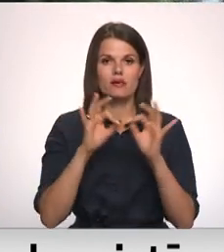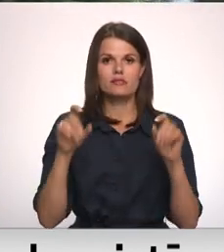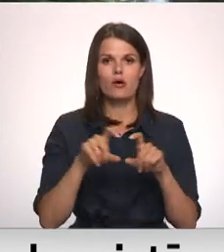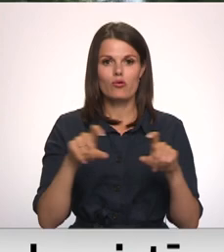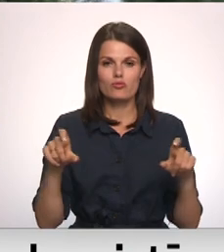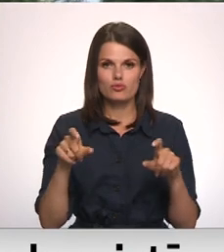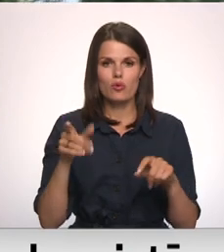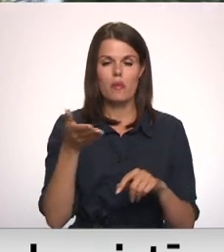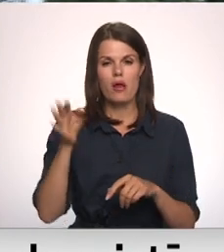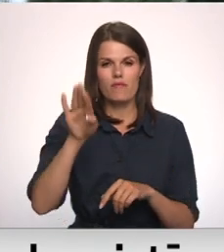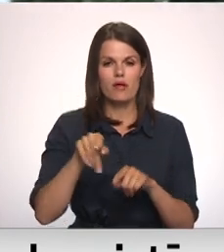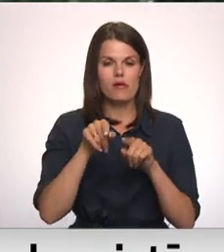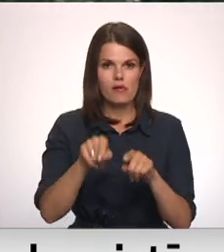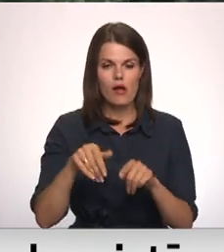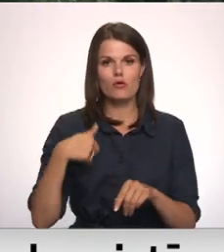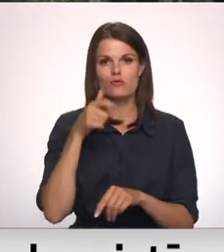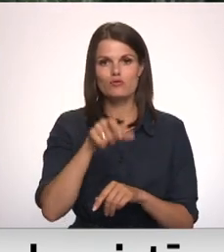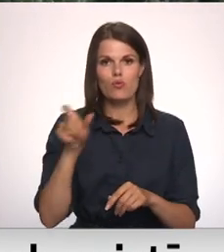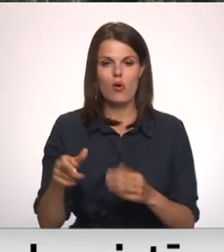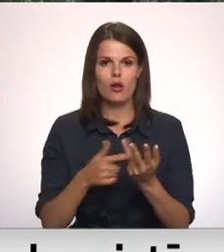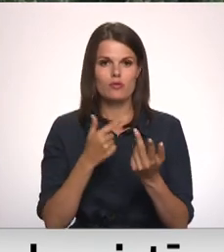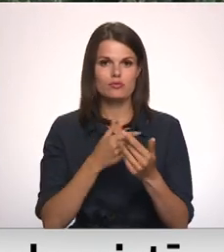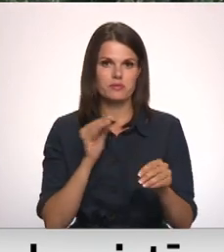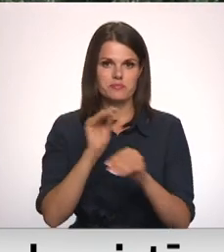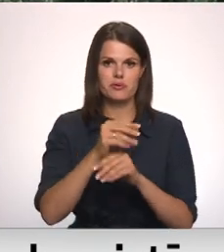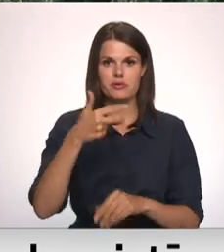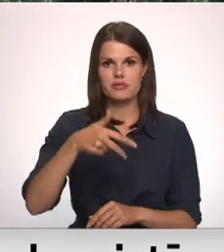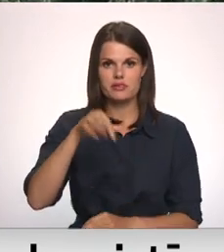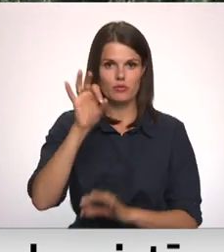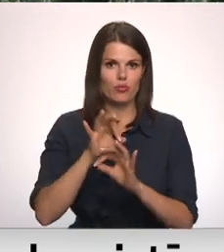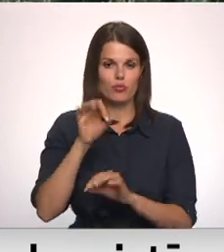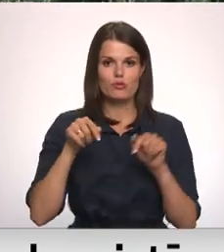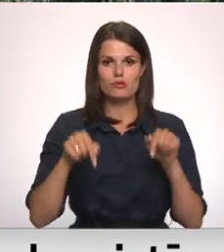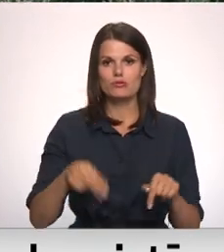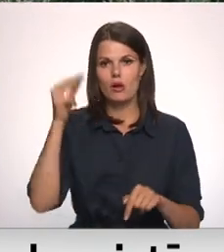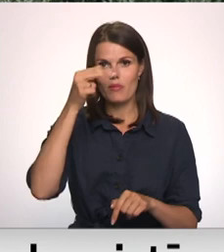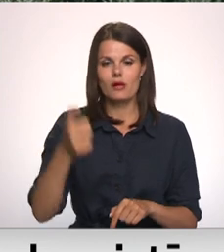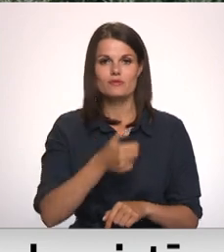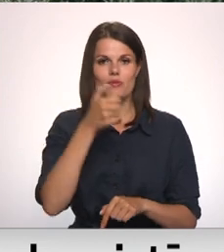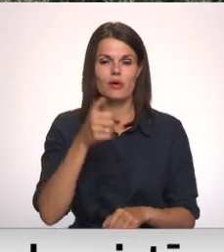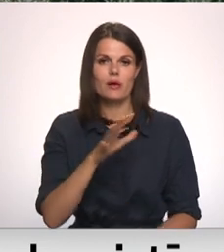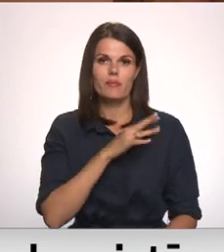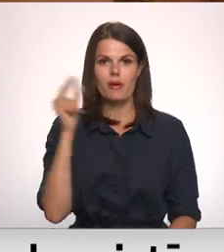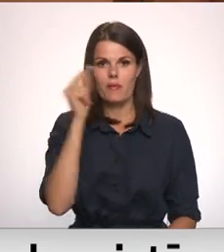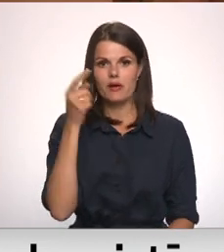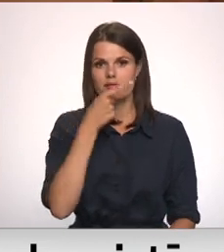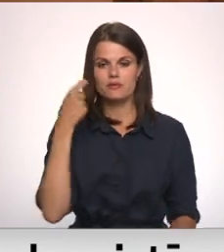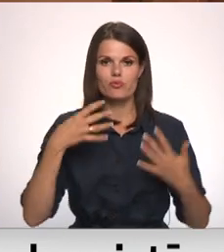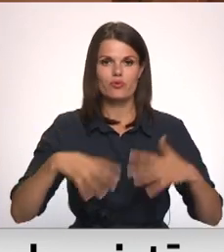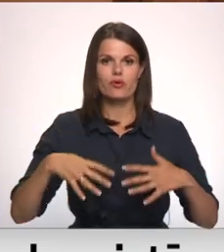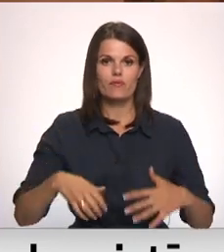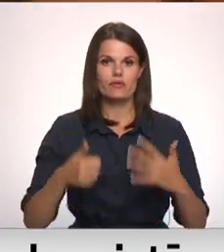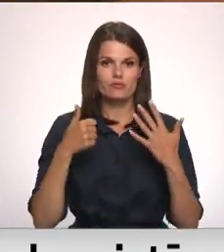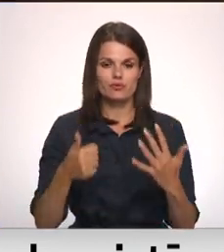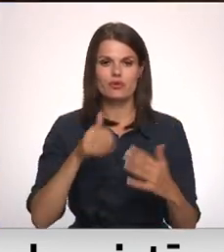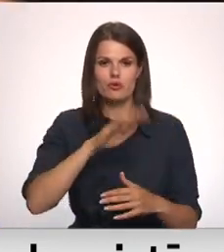skolā skolēnu skaits palielinājies teju par 30%. Šajā mācību gadā skolā mācījās 196 bērni.